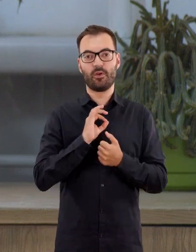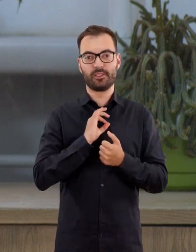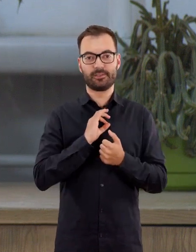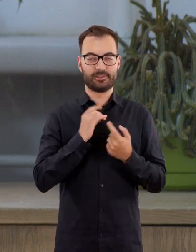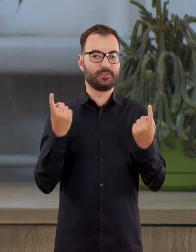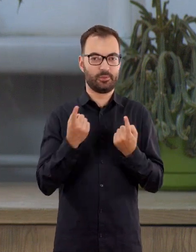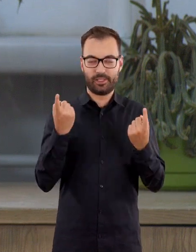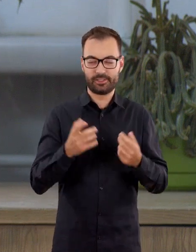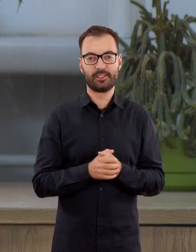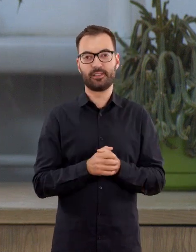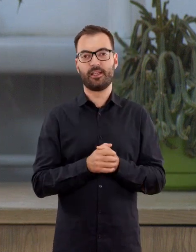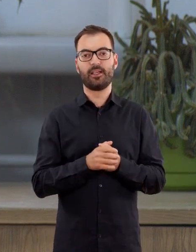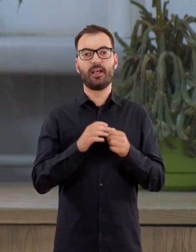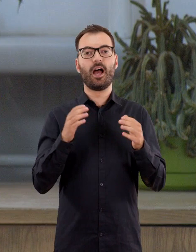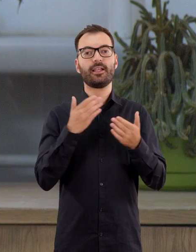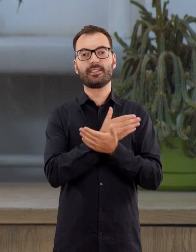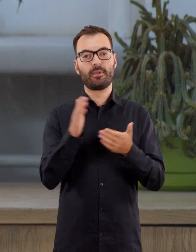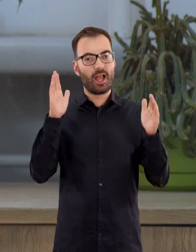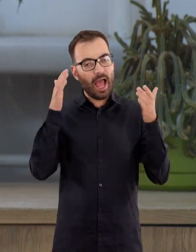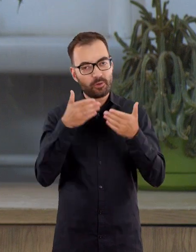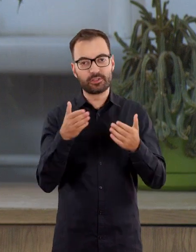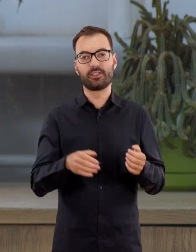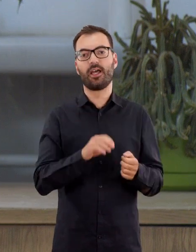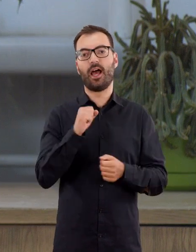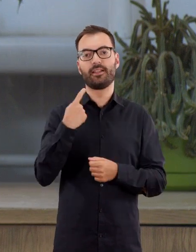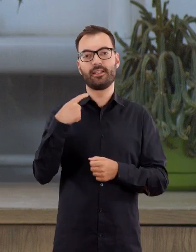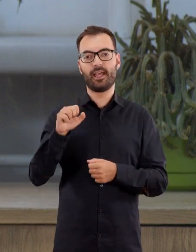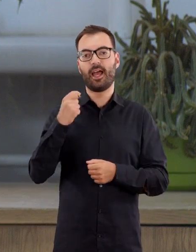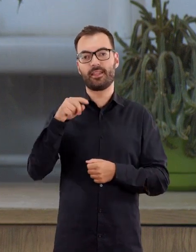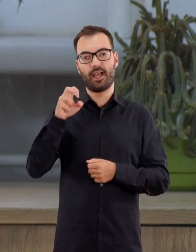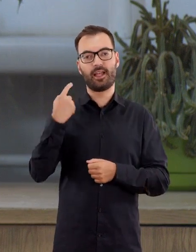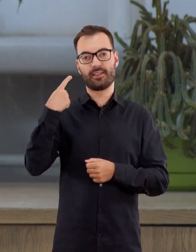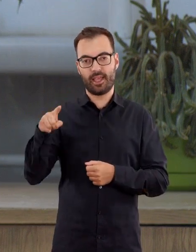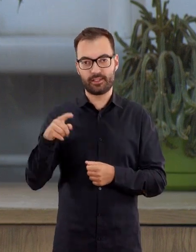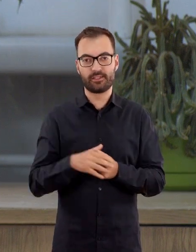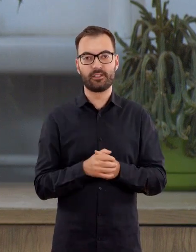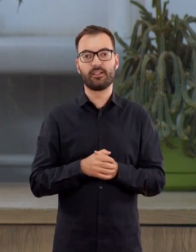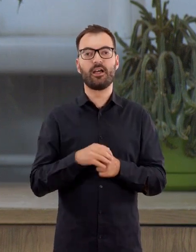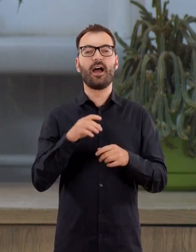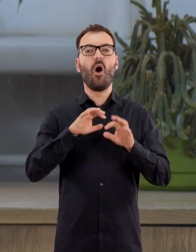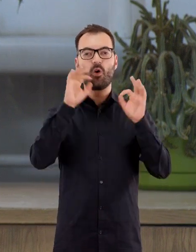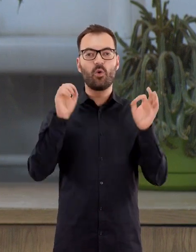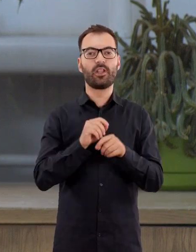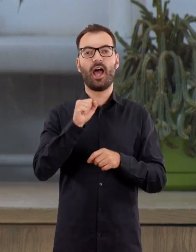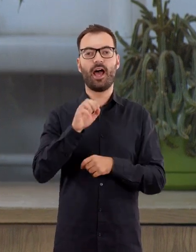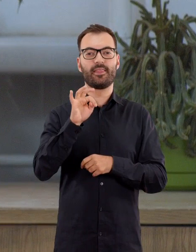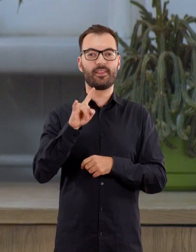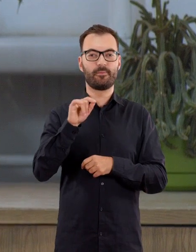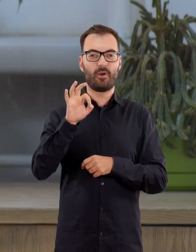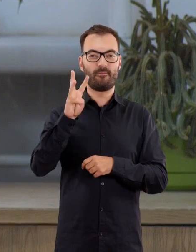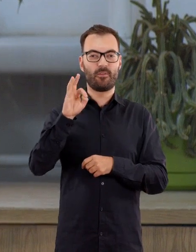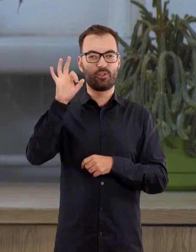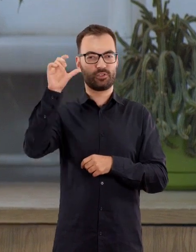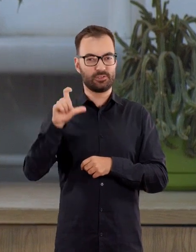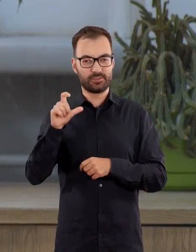na swoje przypadłości, takie jak spektrum autyzmu, ADD, ADHD i szeroko rozumiana atypowość, miałem problemy